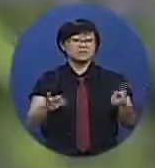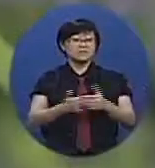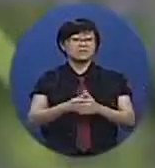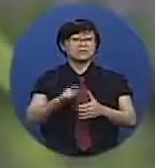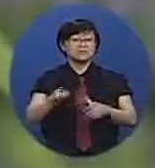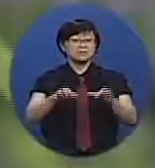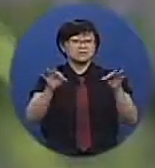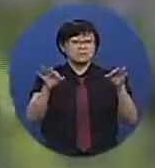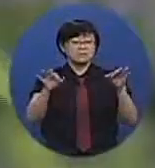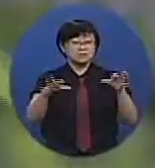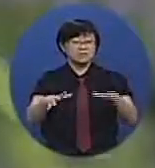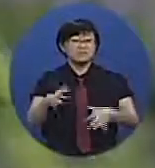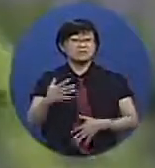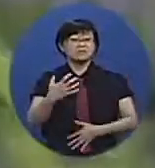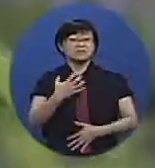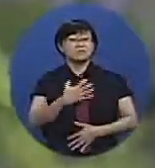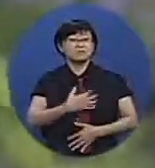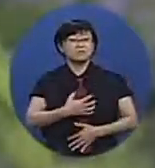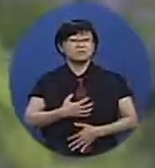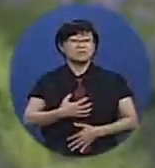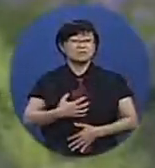이 순간이